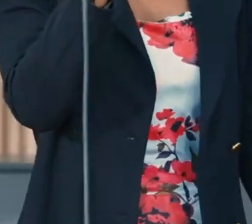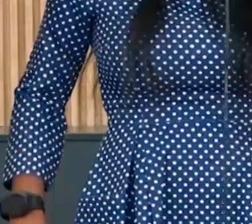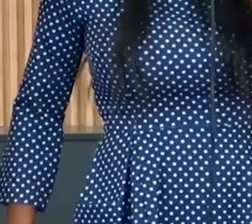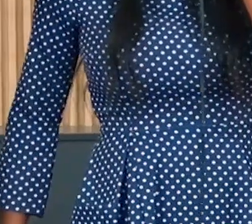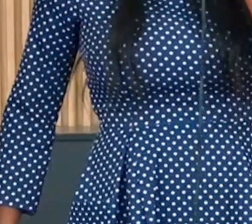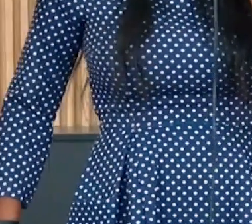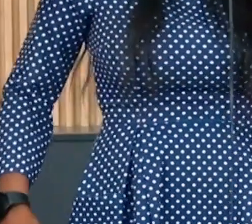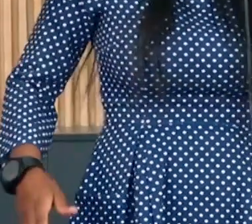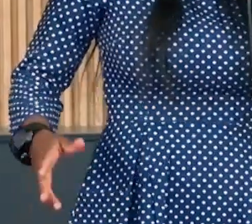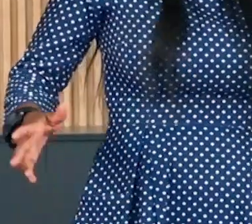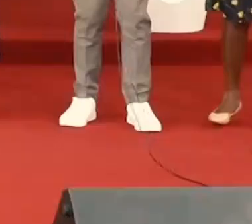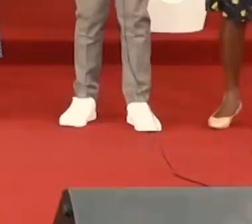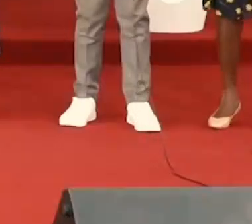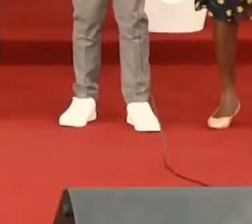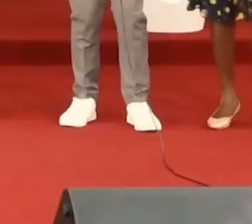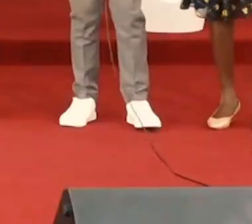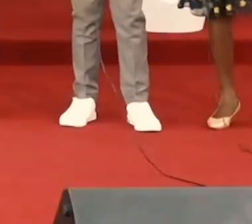nekuponeswa,